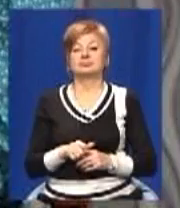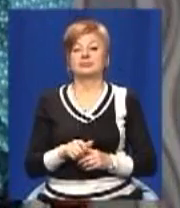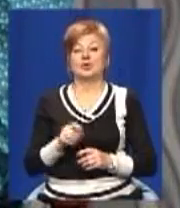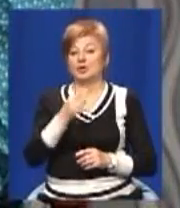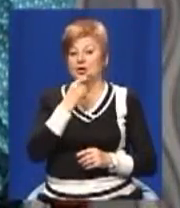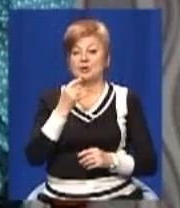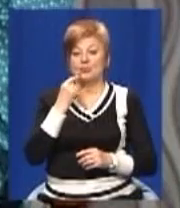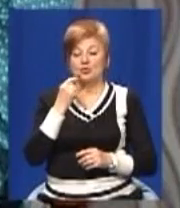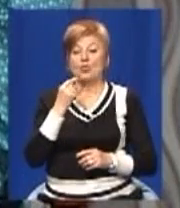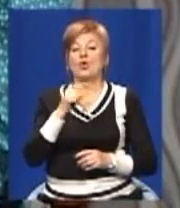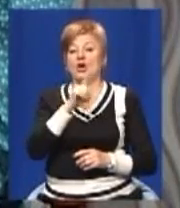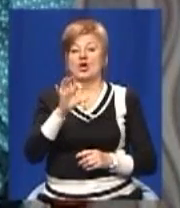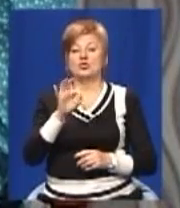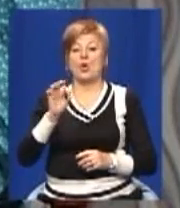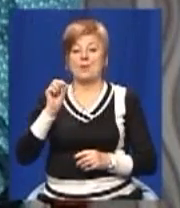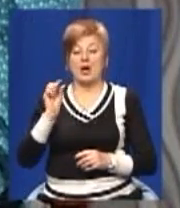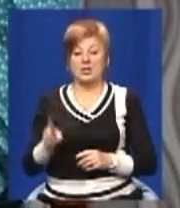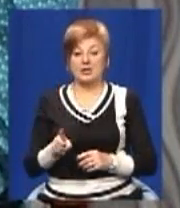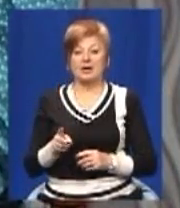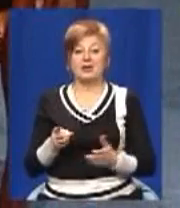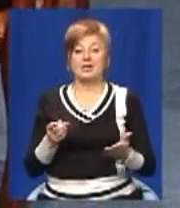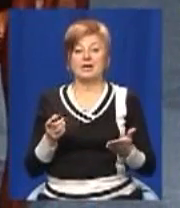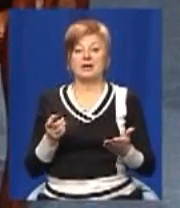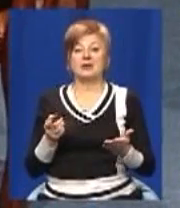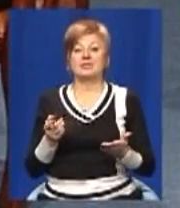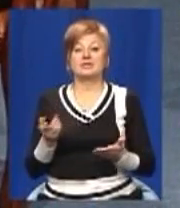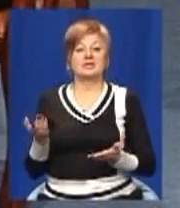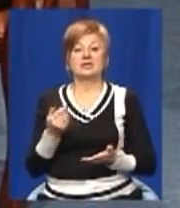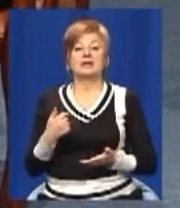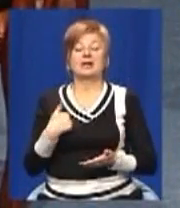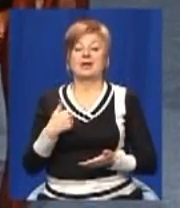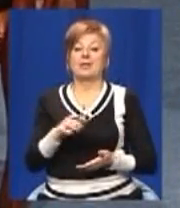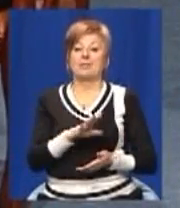Їх дуже багато в зоопарках, так, звичайно. А скажи, а це де вони мешкають? Це був